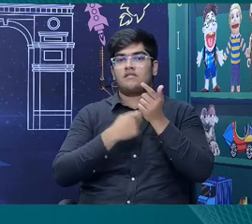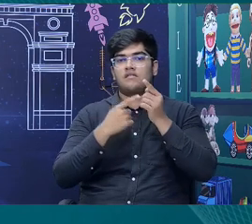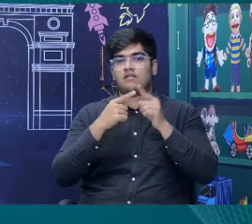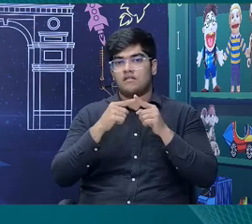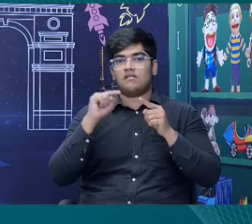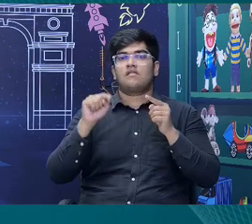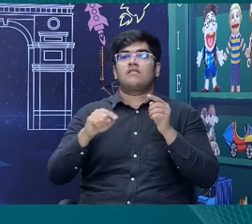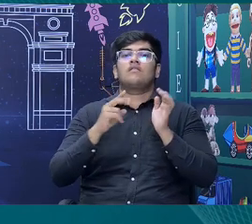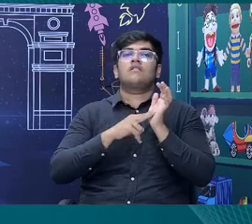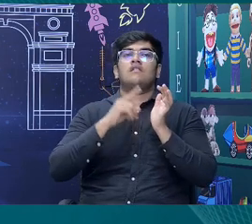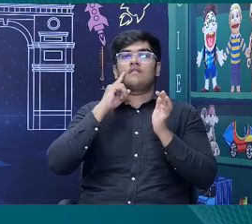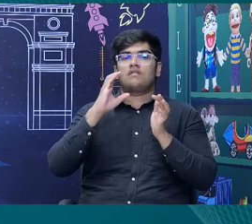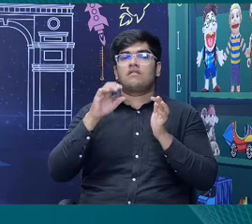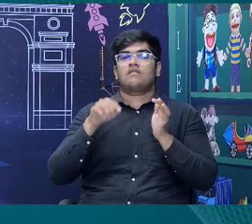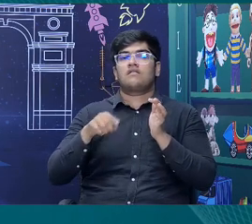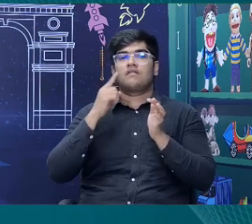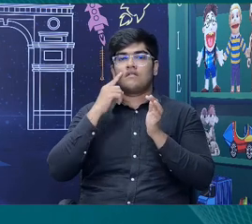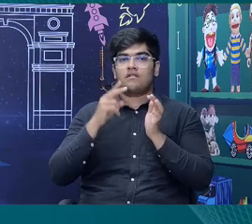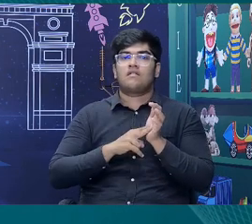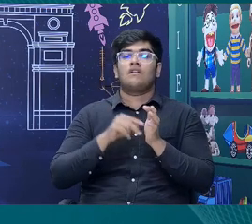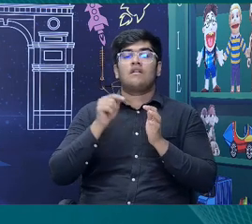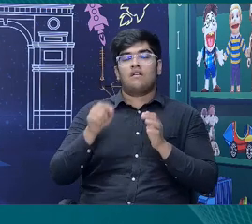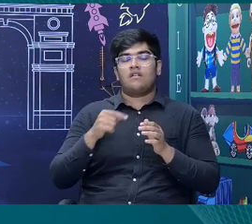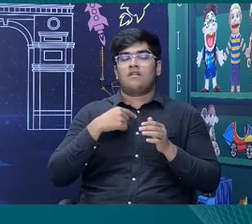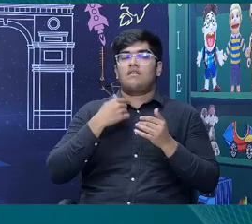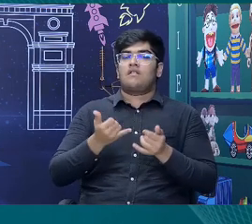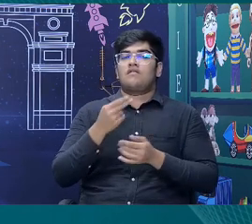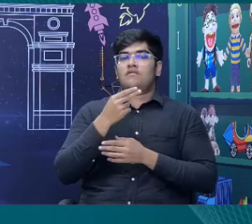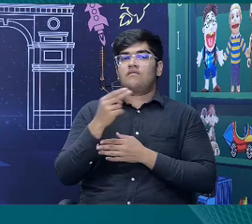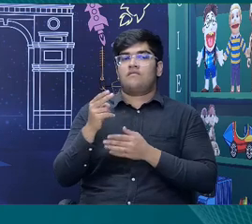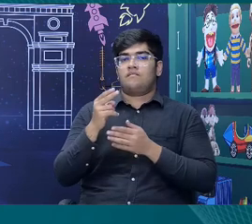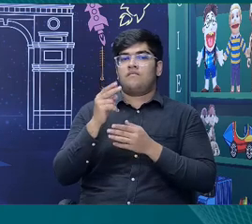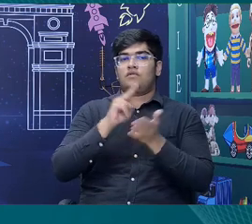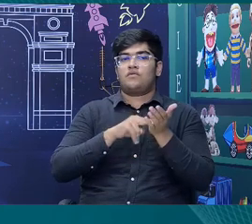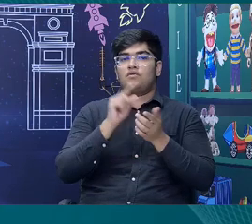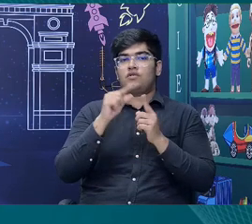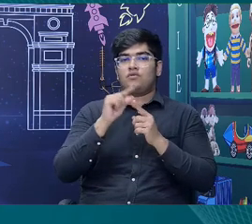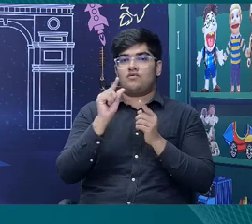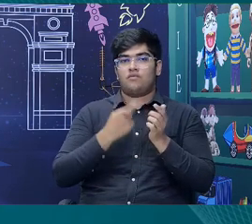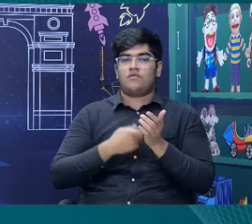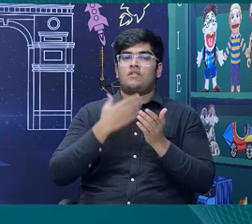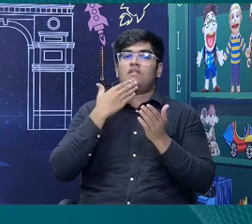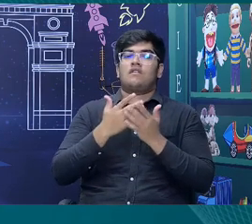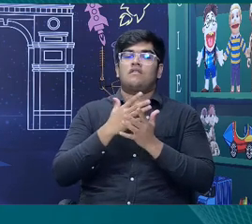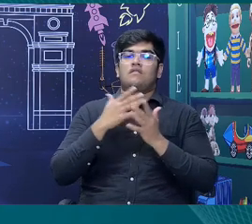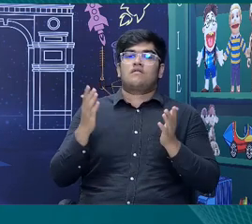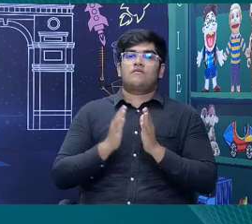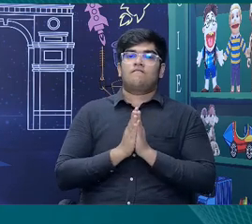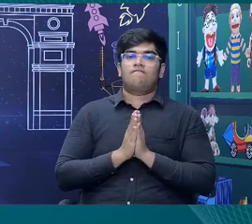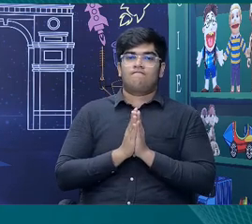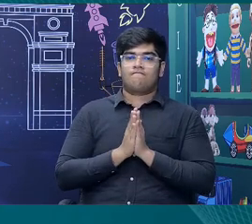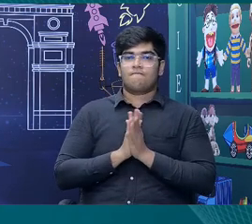ncert.nic.in विद दिस नोट आई एम नप कल श्रेष्ट साइनिंग ऑफ टेक केयर